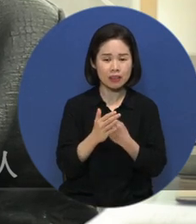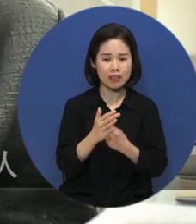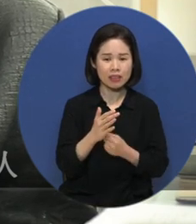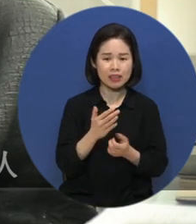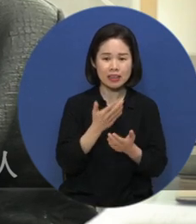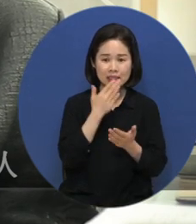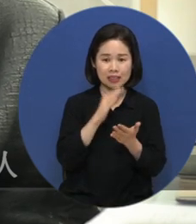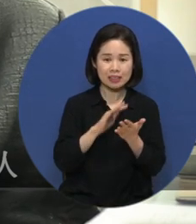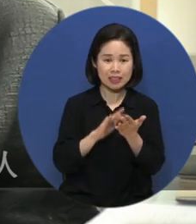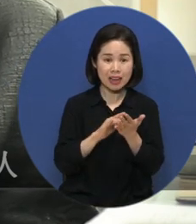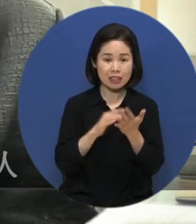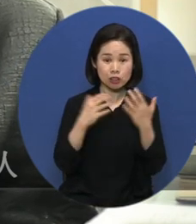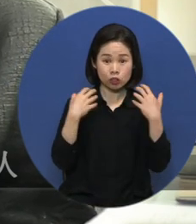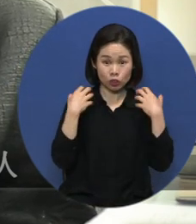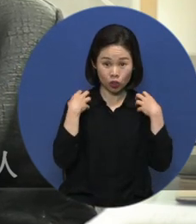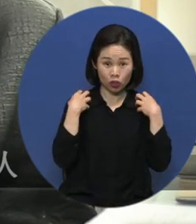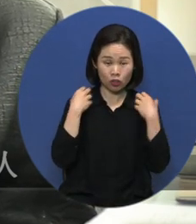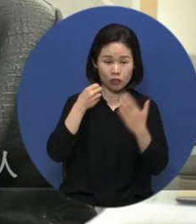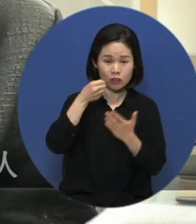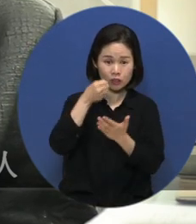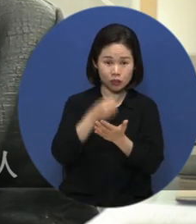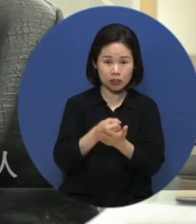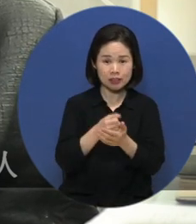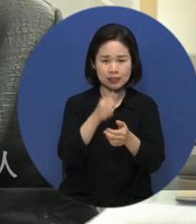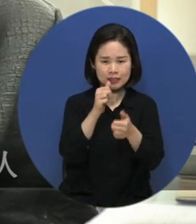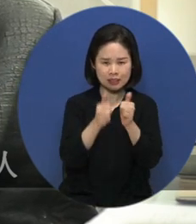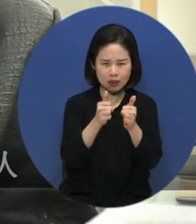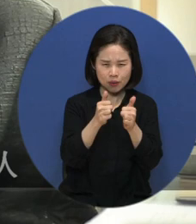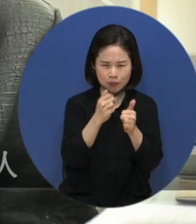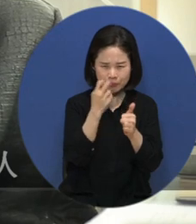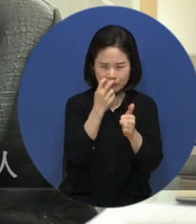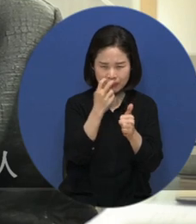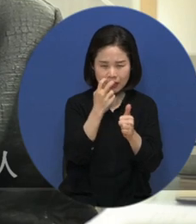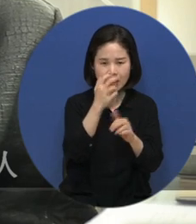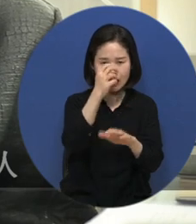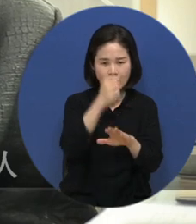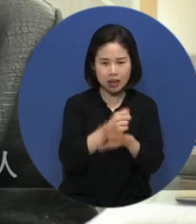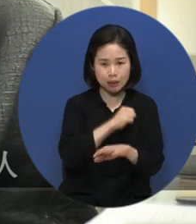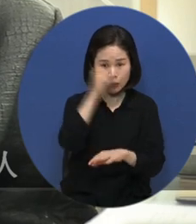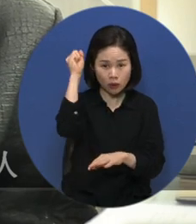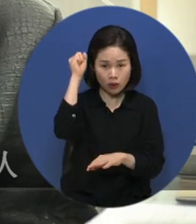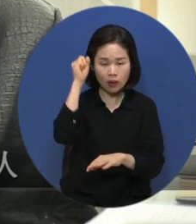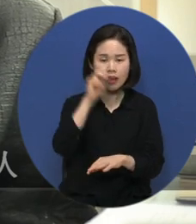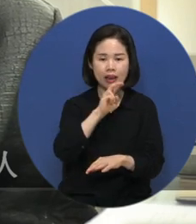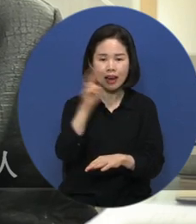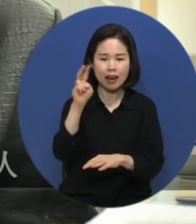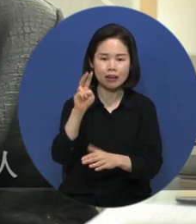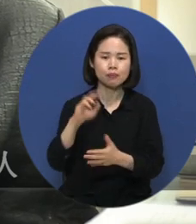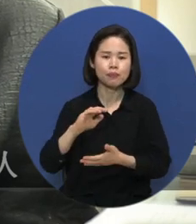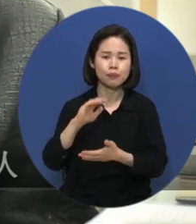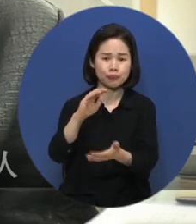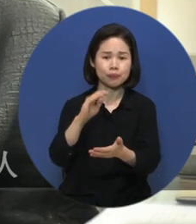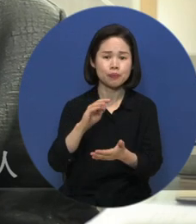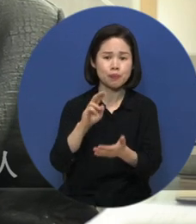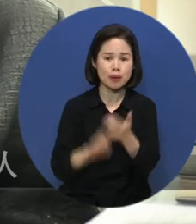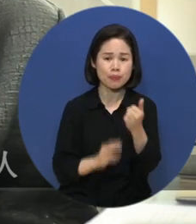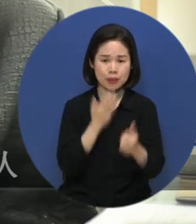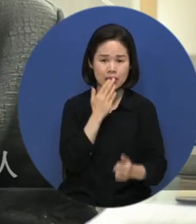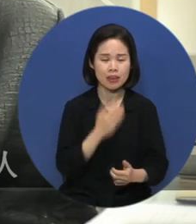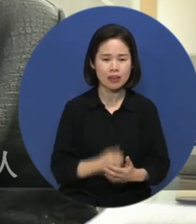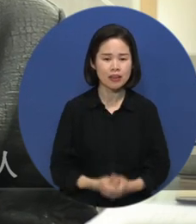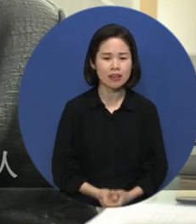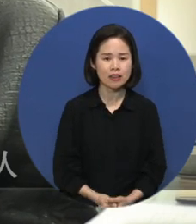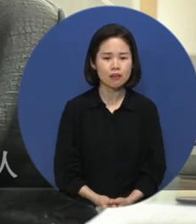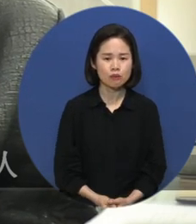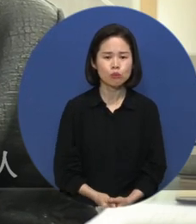결과, 식약처에서 규정하고 있는 시험 결과에 합격을 해야만 상품으로 나갈 수가 있습니다. 그러나 그런